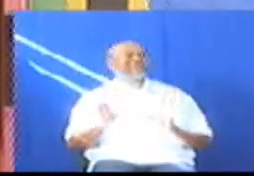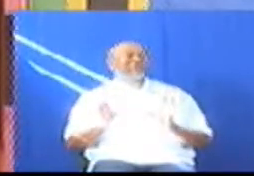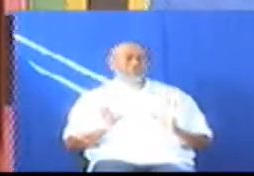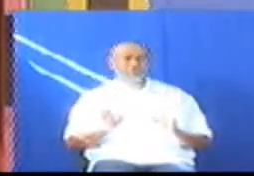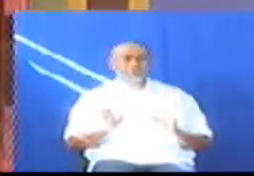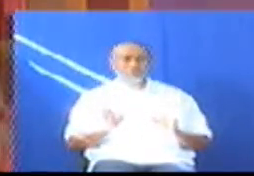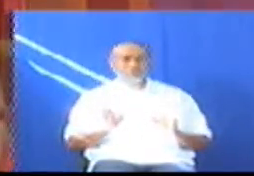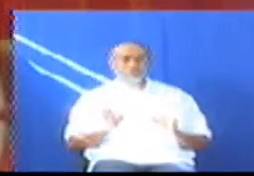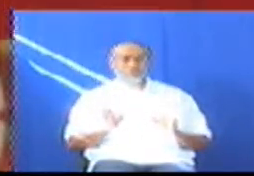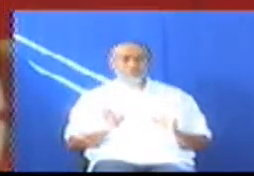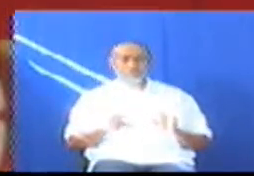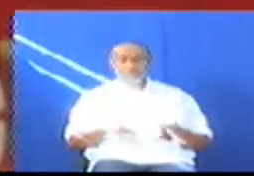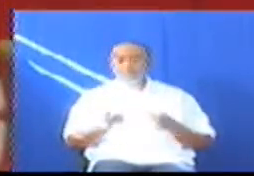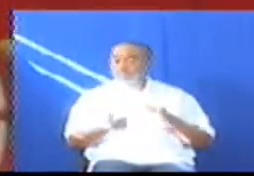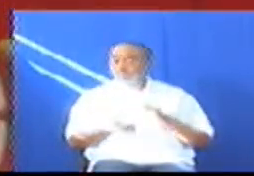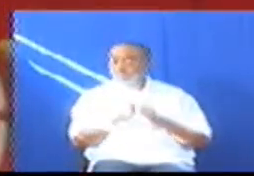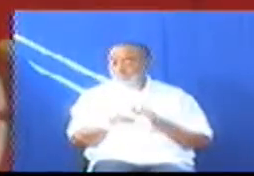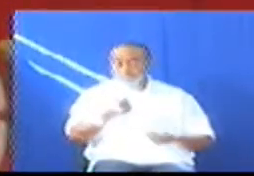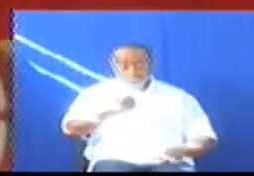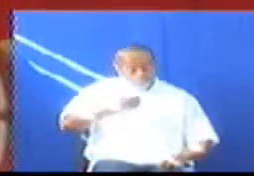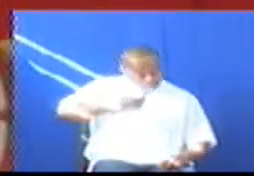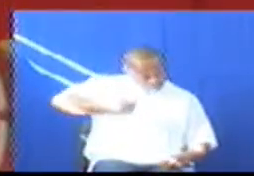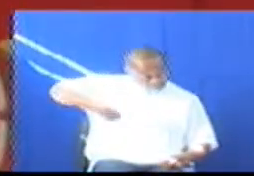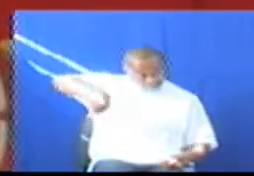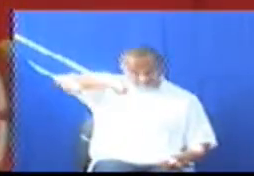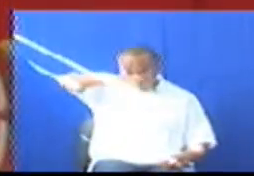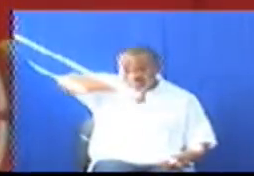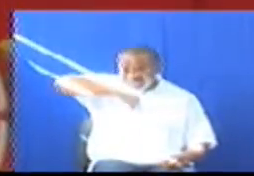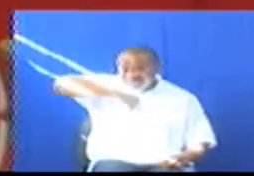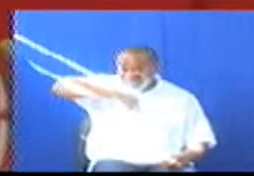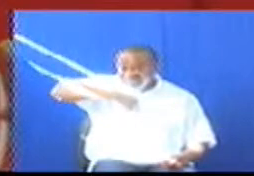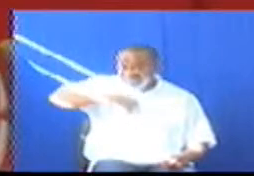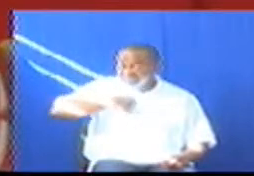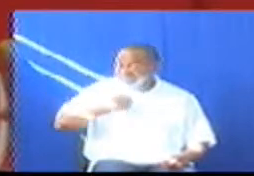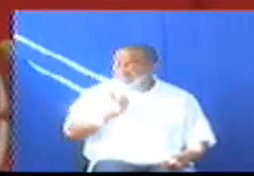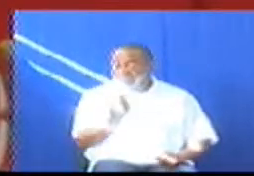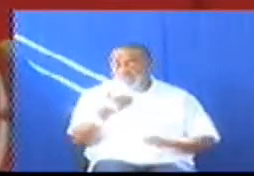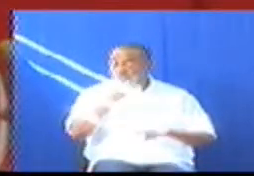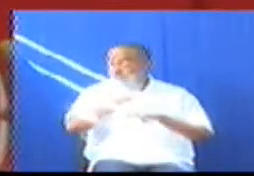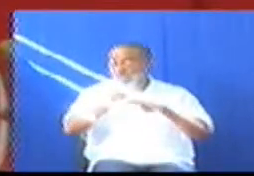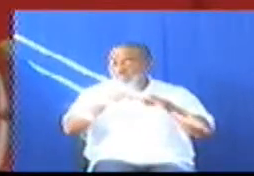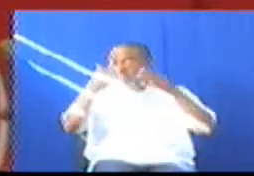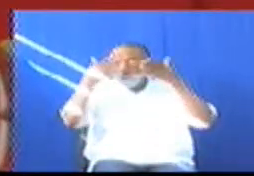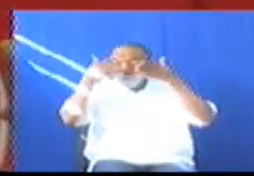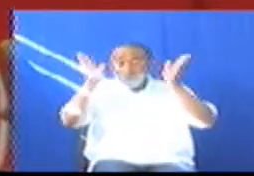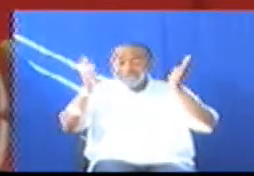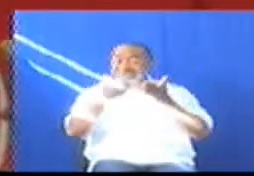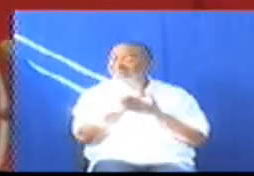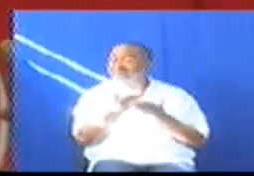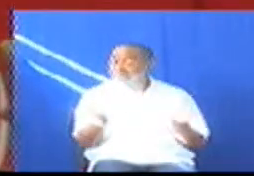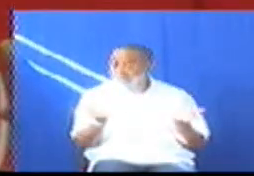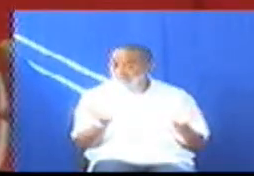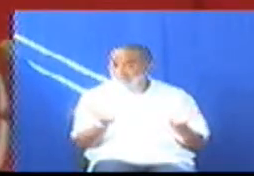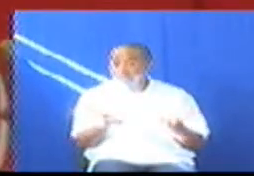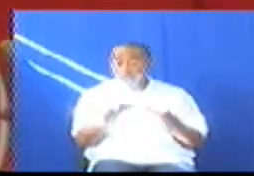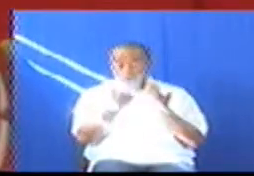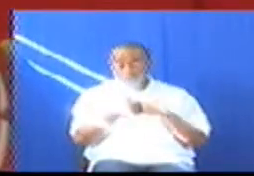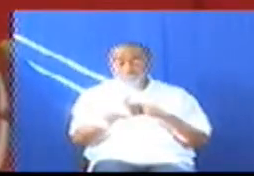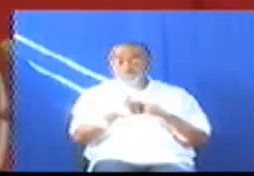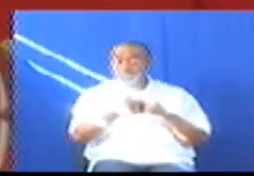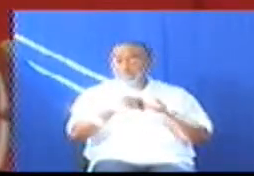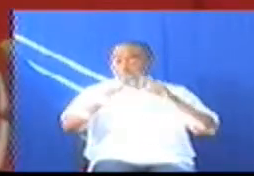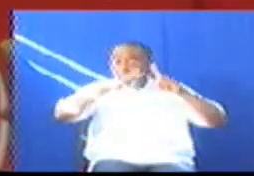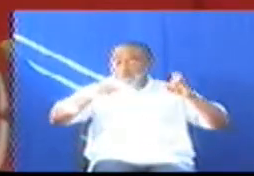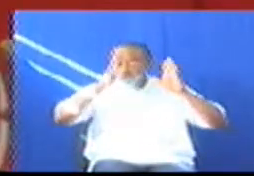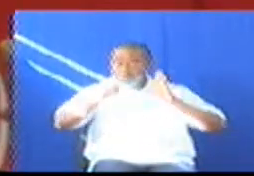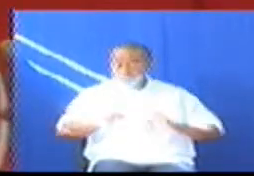mwingine sisi tuna hatukielezi kwa bayana kile ambacho CIG amekieleza,